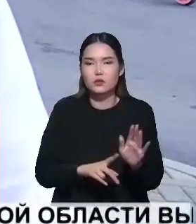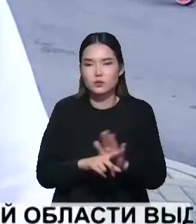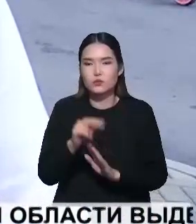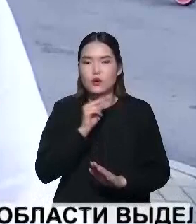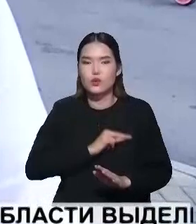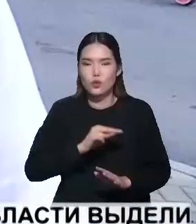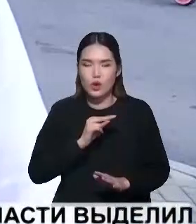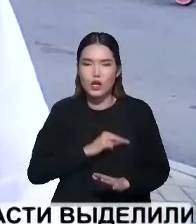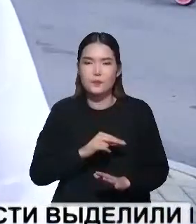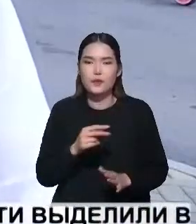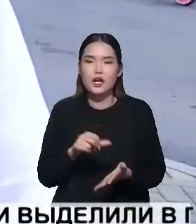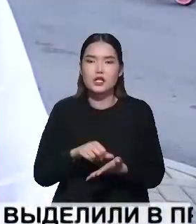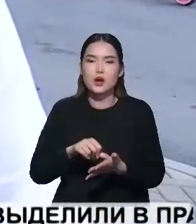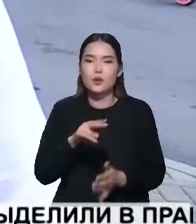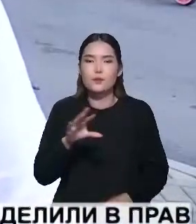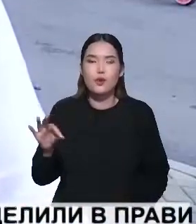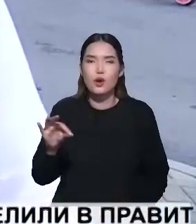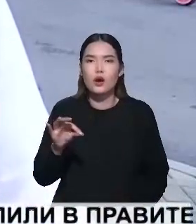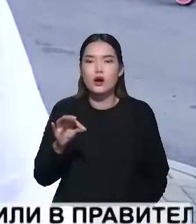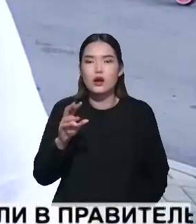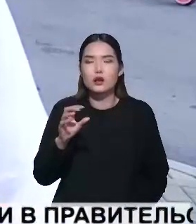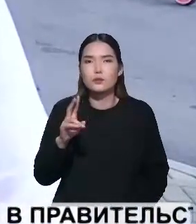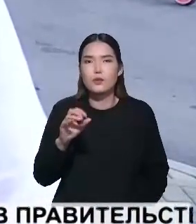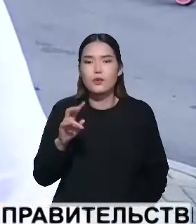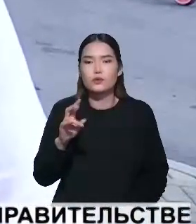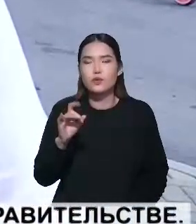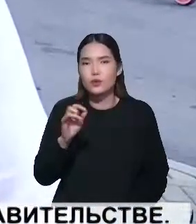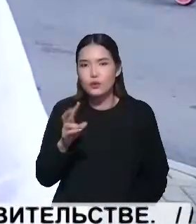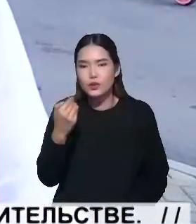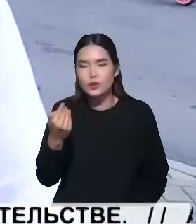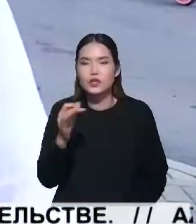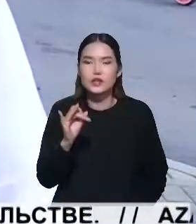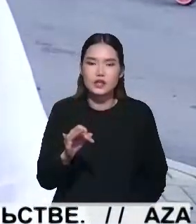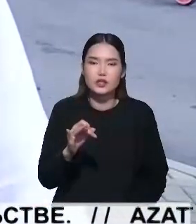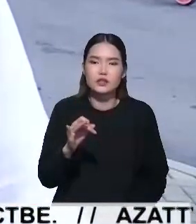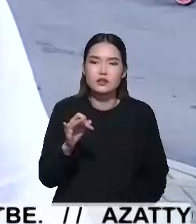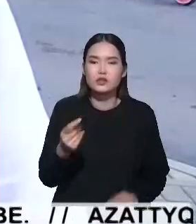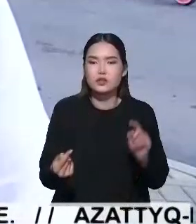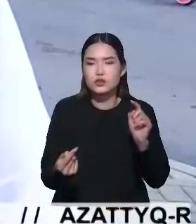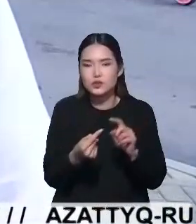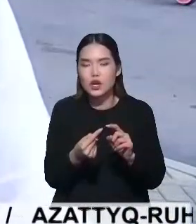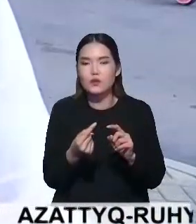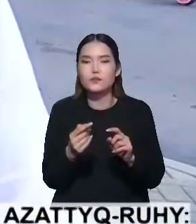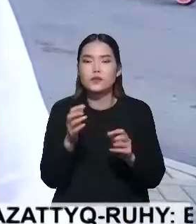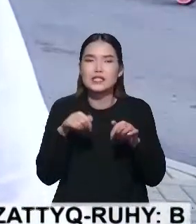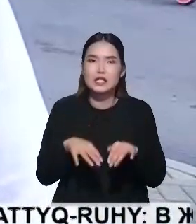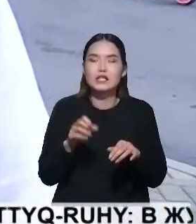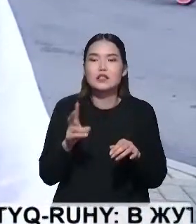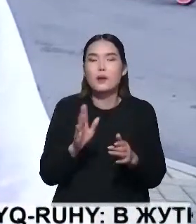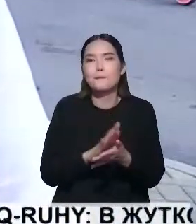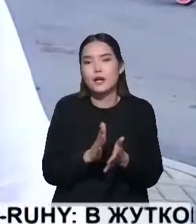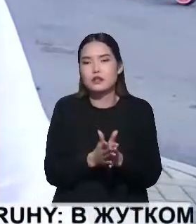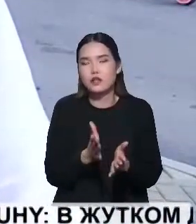будут работы проведены по подвальному помещению, подкачки всех вод. И, соответственно, дезинсекция, дезинфекция, как положено. Все.